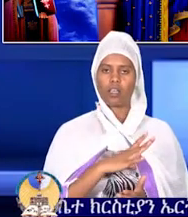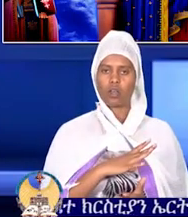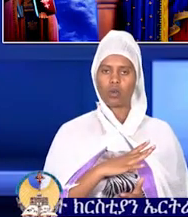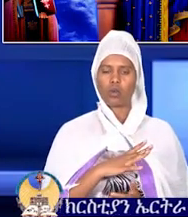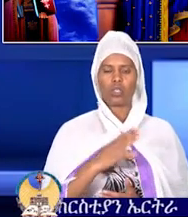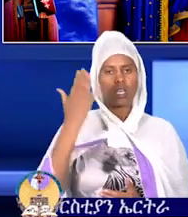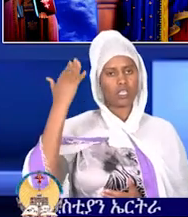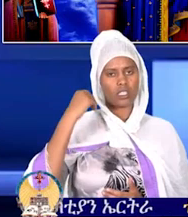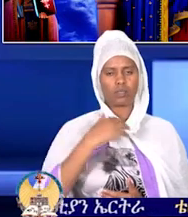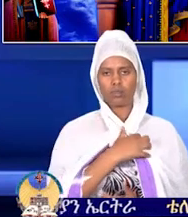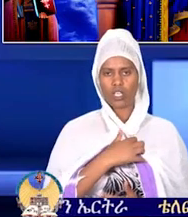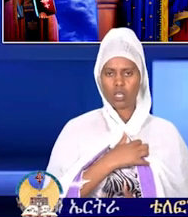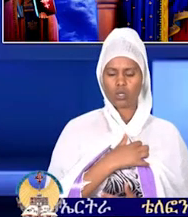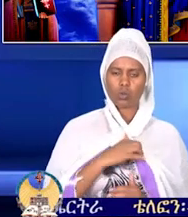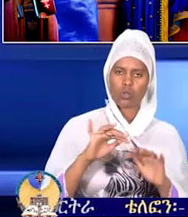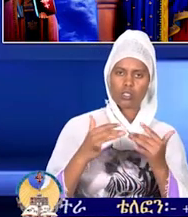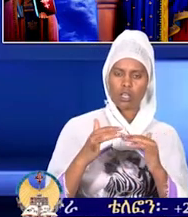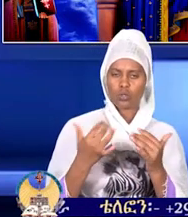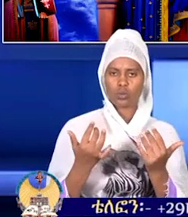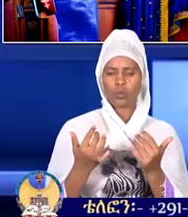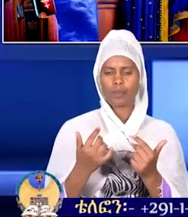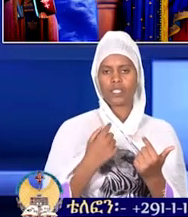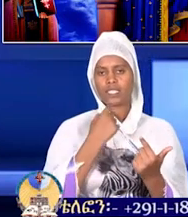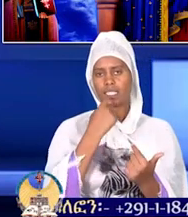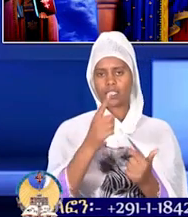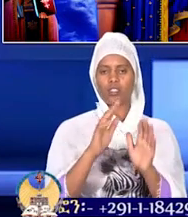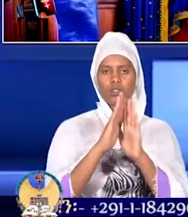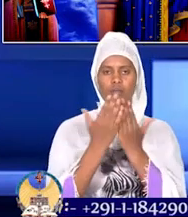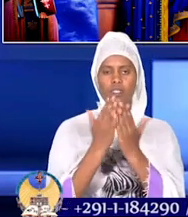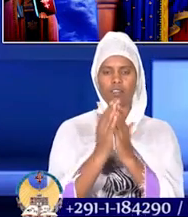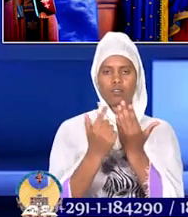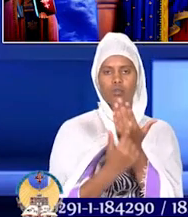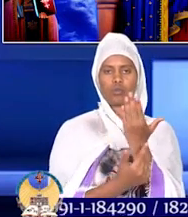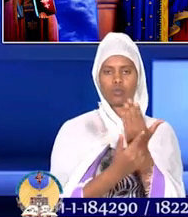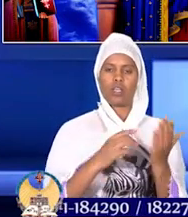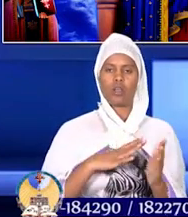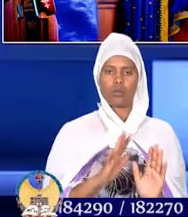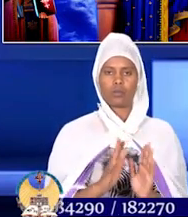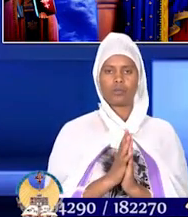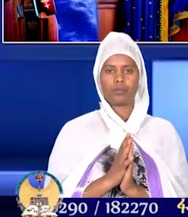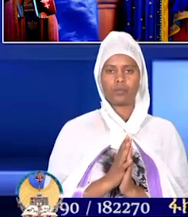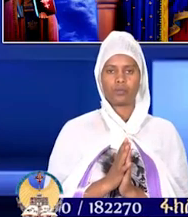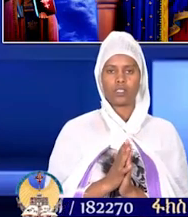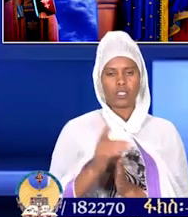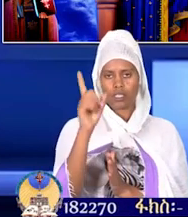ነዚ ዝነግረና ዝተጋደልዎ ገድልን ዝተቃለስዎ ቃልስን ዝነግር ቅዱስ መፅሓፍና